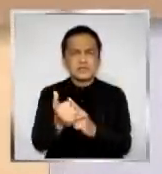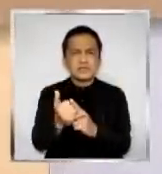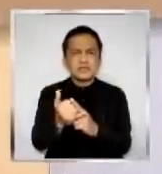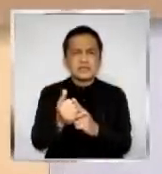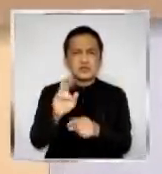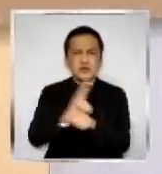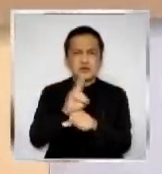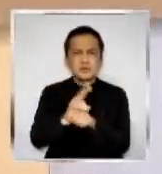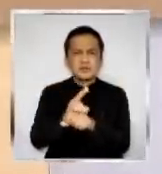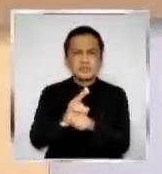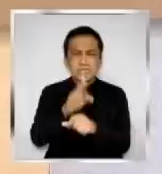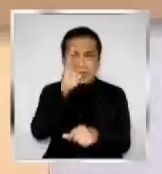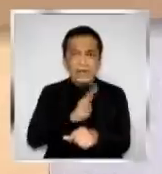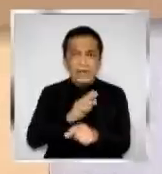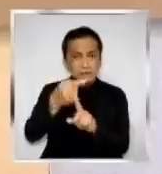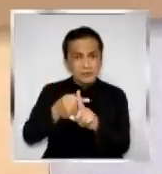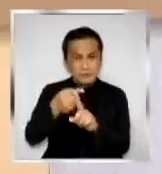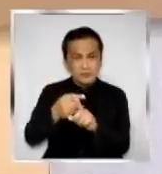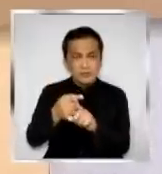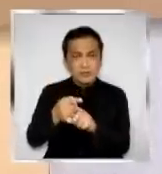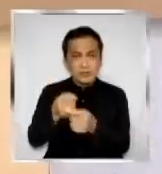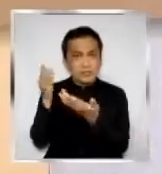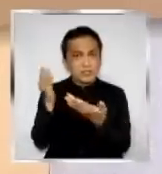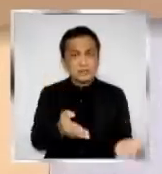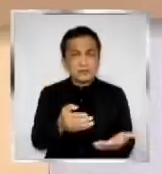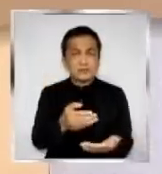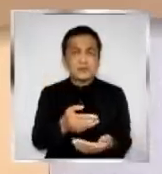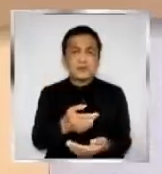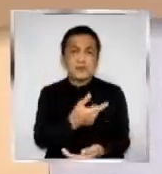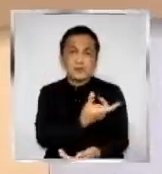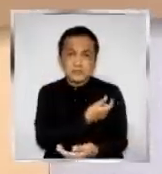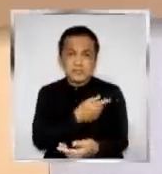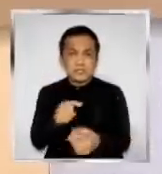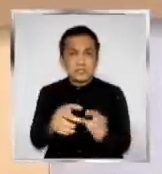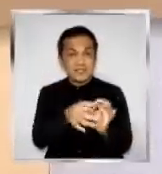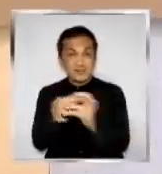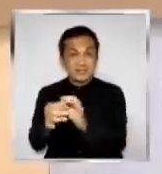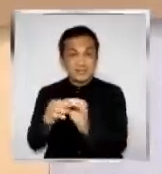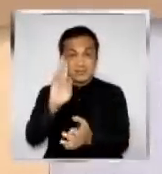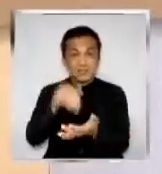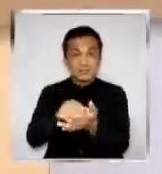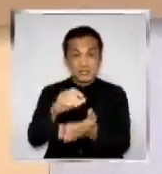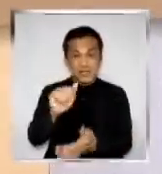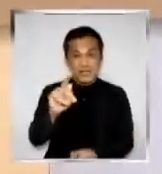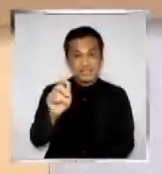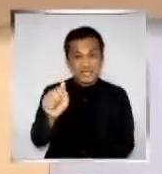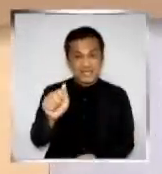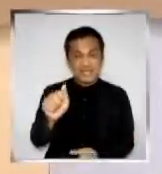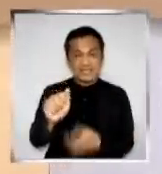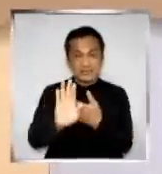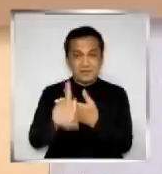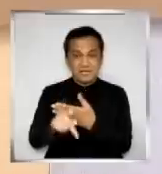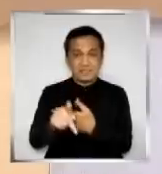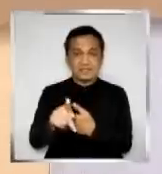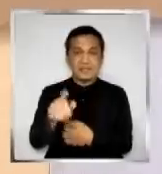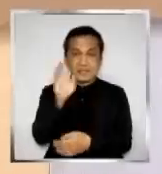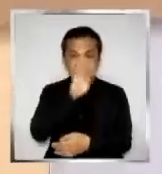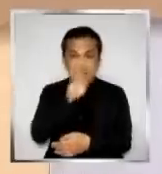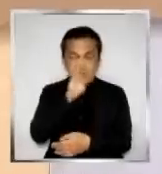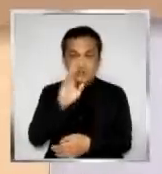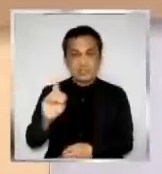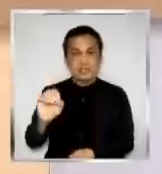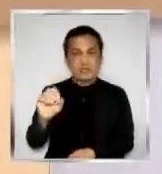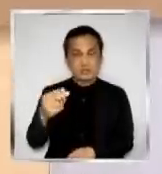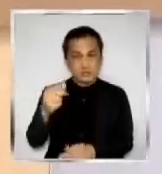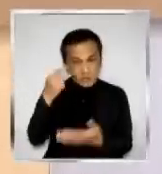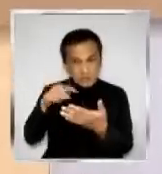bakuna. Kaugnayan ng mahigit 7,000 AstraZeneca vaccines na ibinalik ng Bicol sa Department of Health para suriin kung